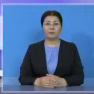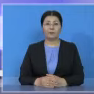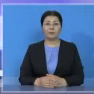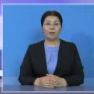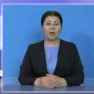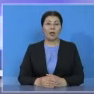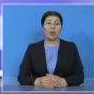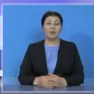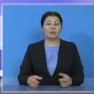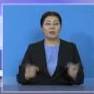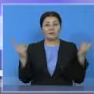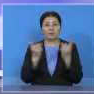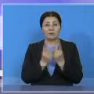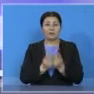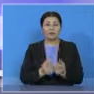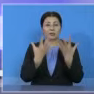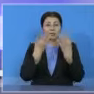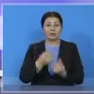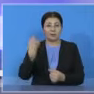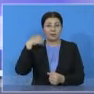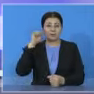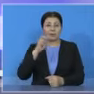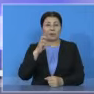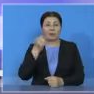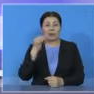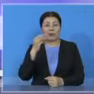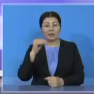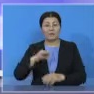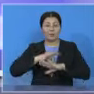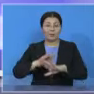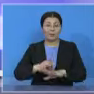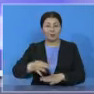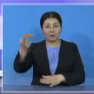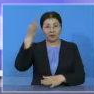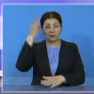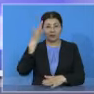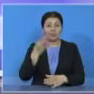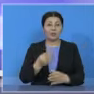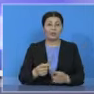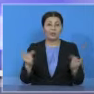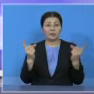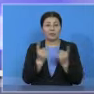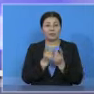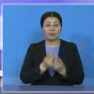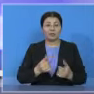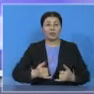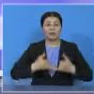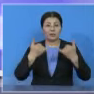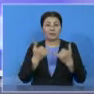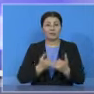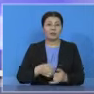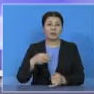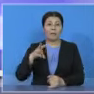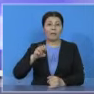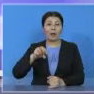преддверии Дня Победы в областной библиотеке имени Сактагана Баишева прошел вечер памяти, посвященный героям Советского Союза Талгату Пигельдинову,